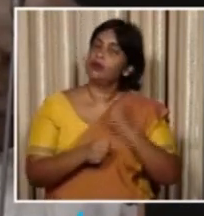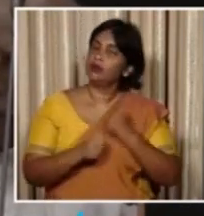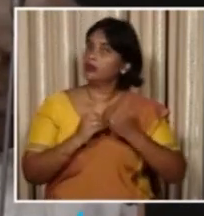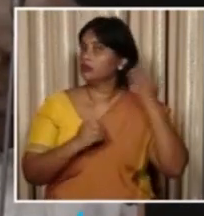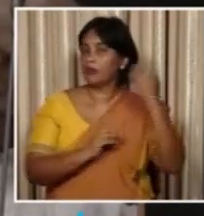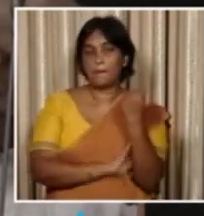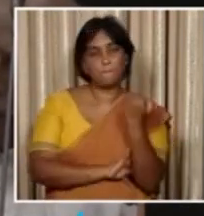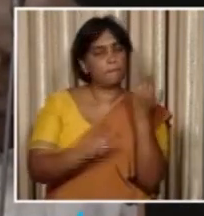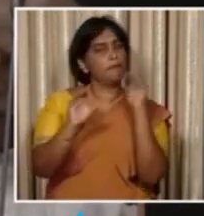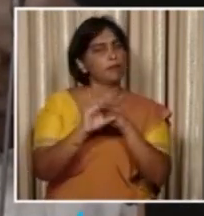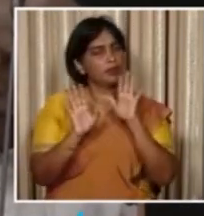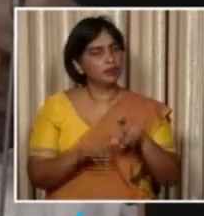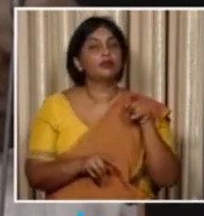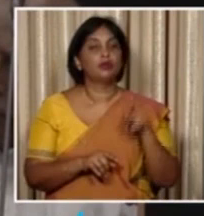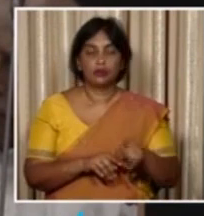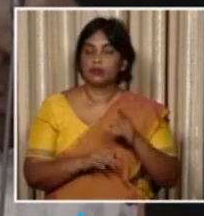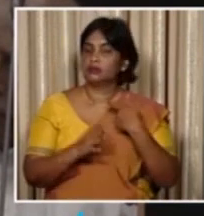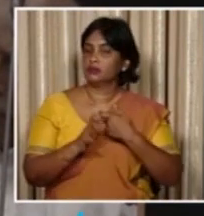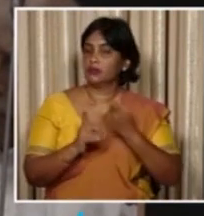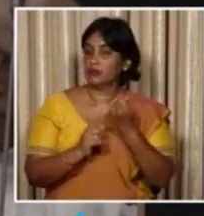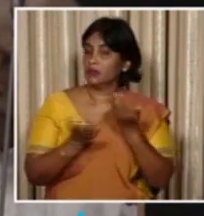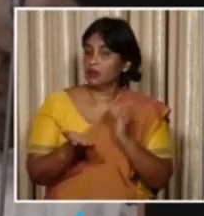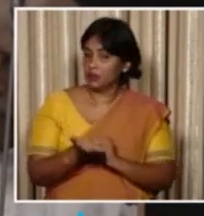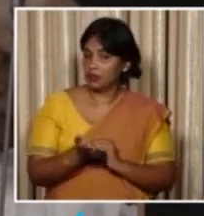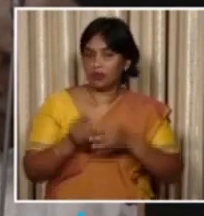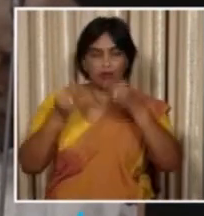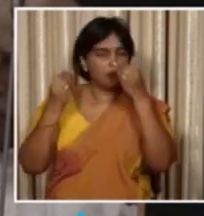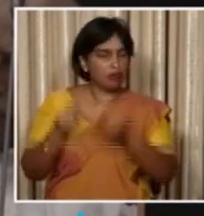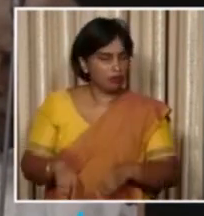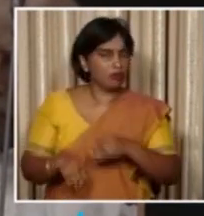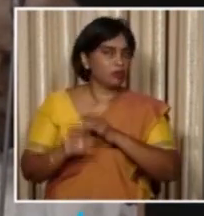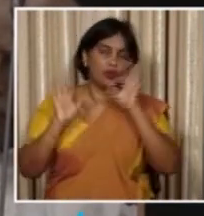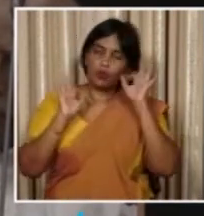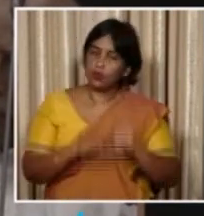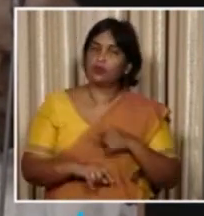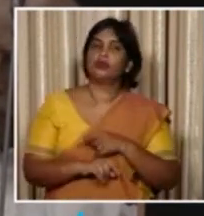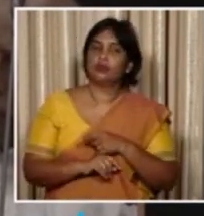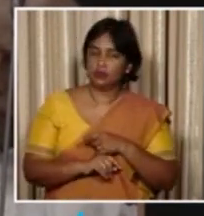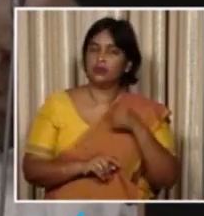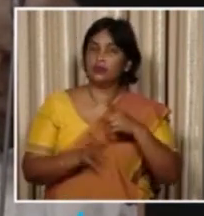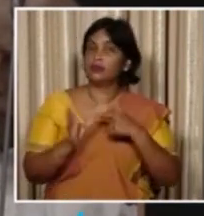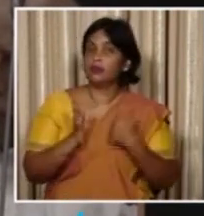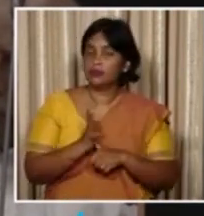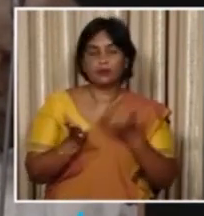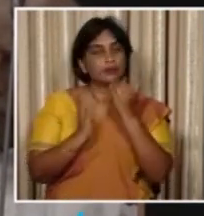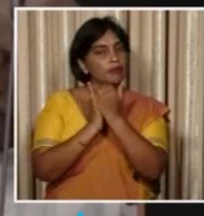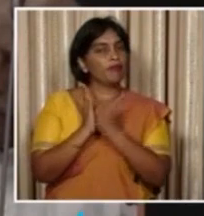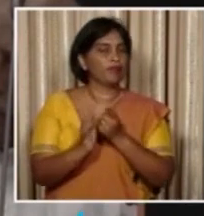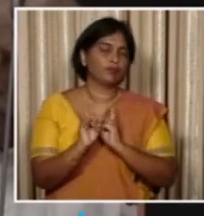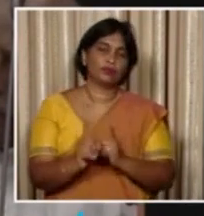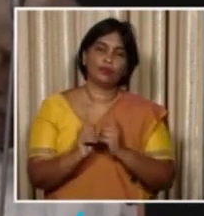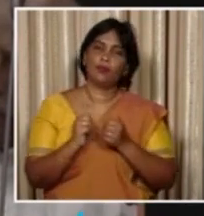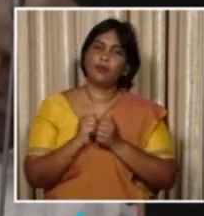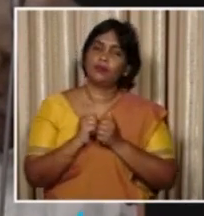අනාගතයේ බලයට පැමිණියද මෙම වාර්තික යලිත් අගාධයකට ඇද නොදැමීමට එම පනතේ ප්‍රතිපාදන අඛණ්ඩව